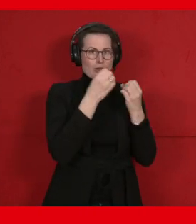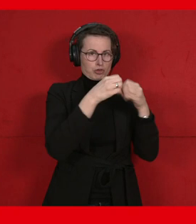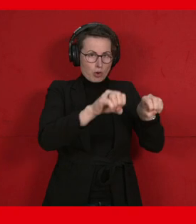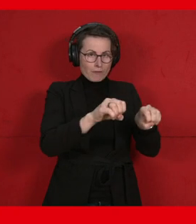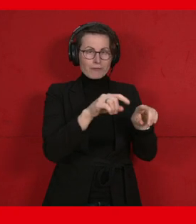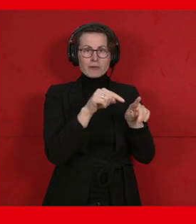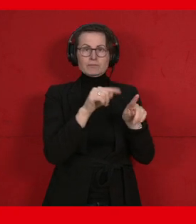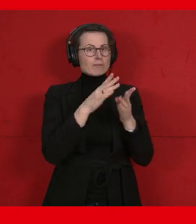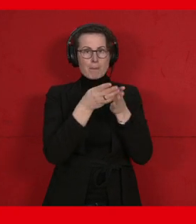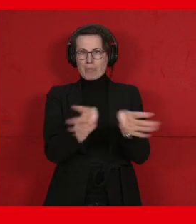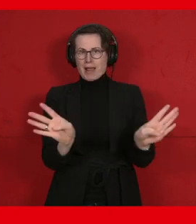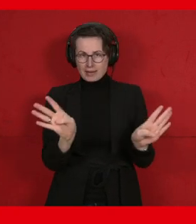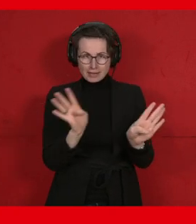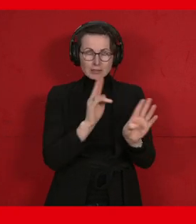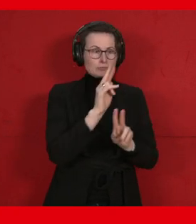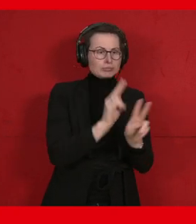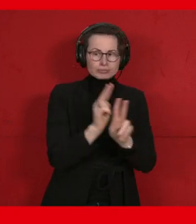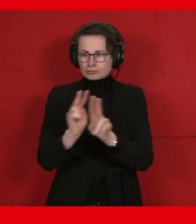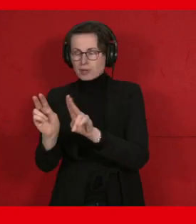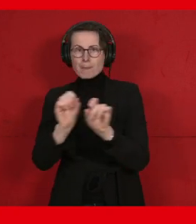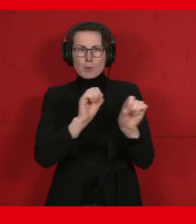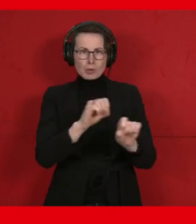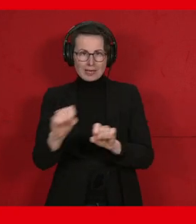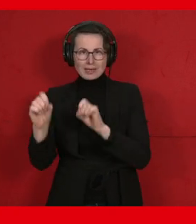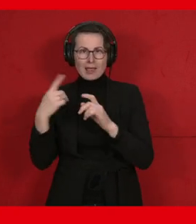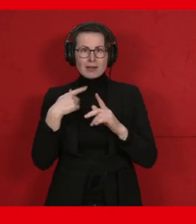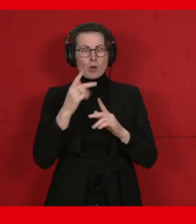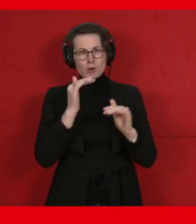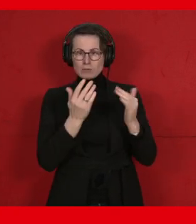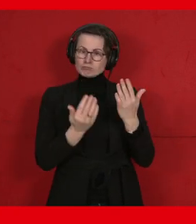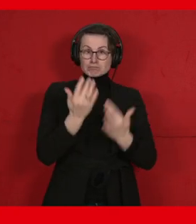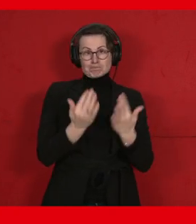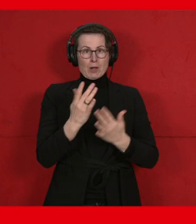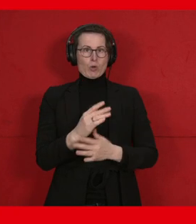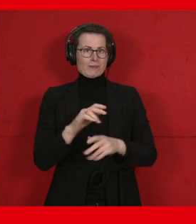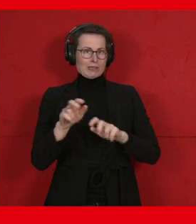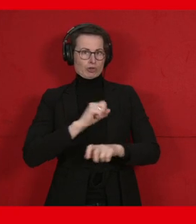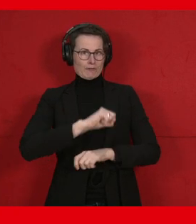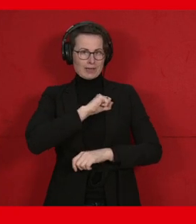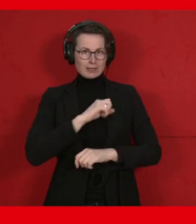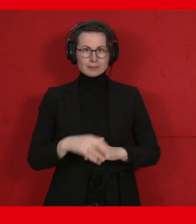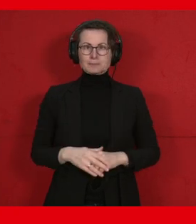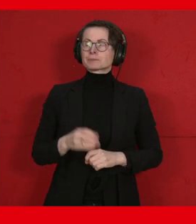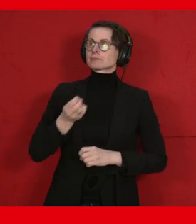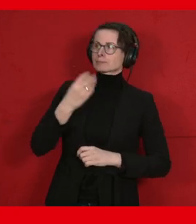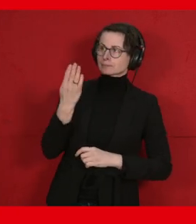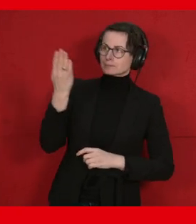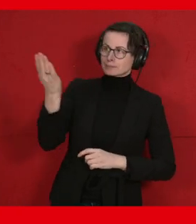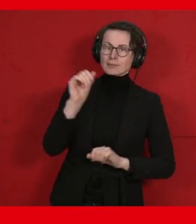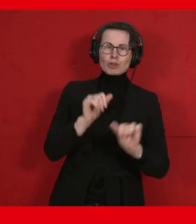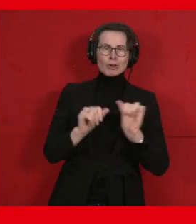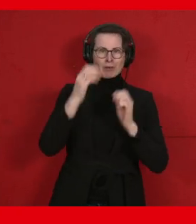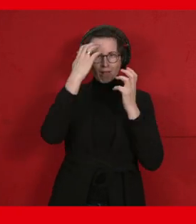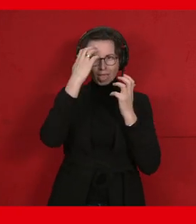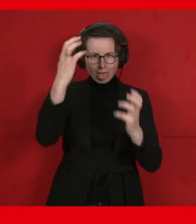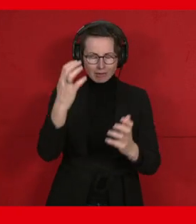breiter an das Thema rangehen, dass wir das wirklich auch von der wirtschaftlichen Seite stemmen können. Klar, dass der Chemiker natürlich komplett fasziniert